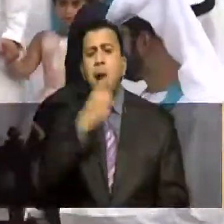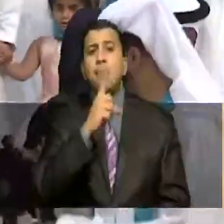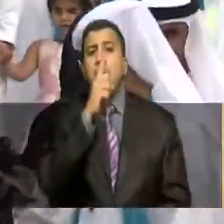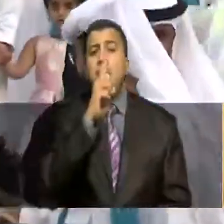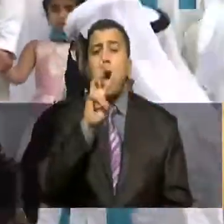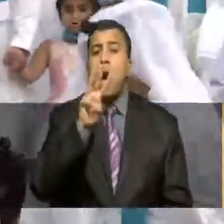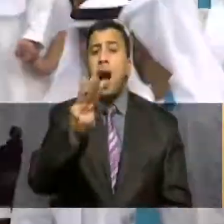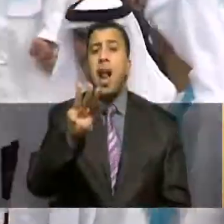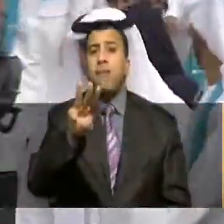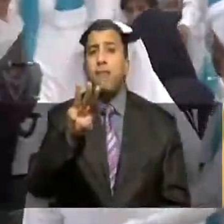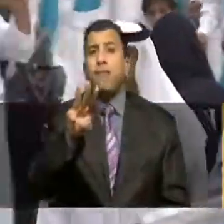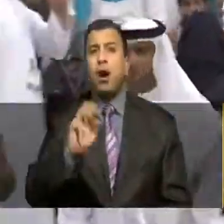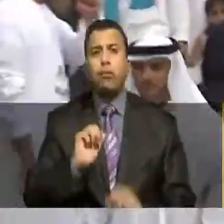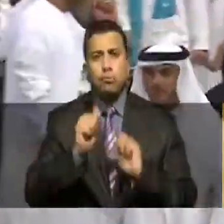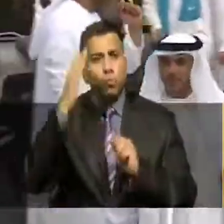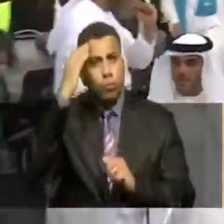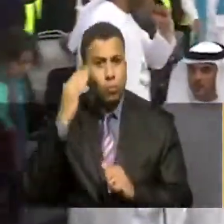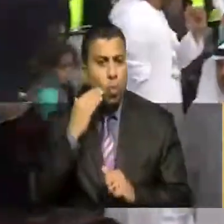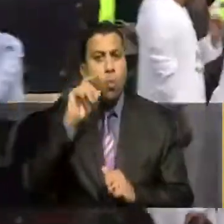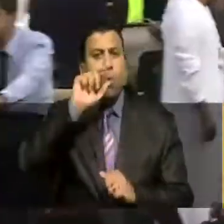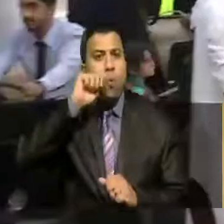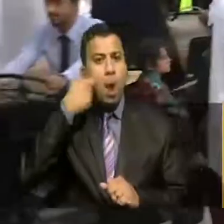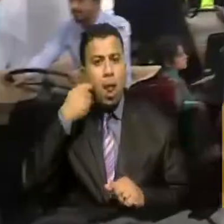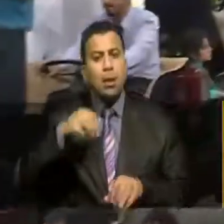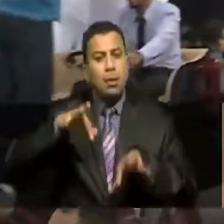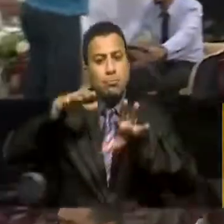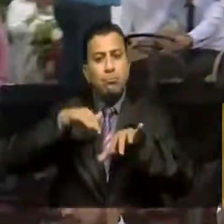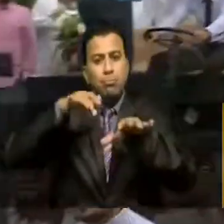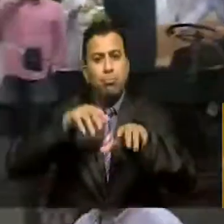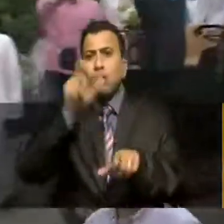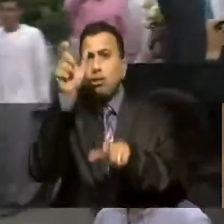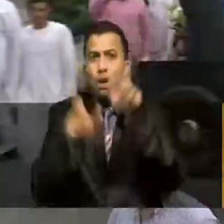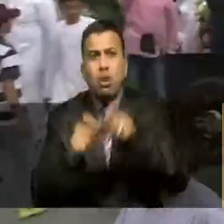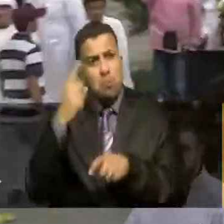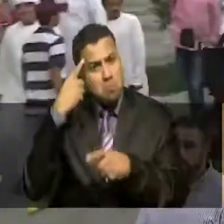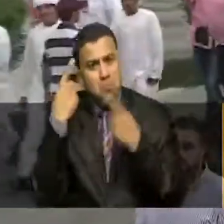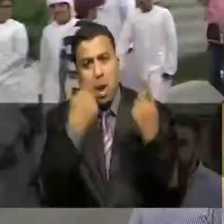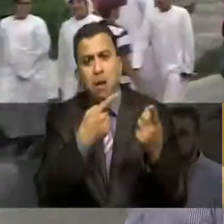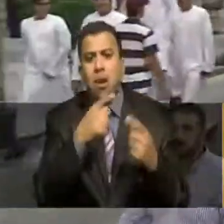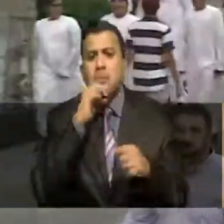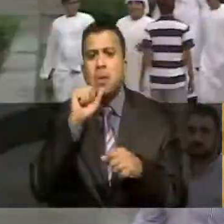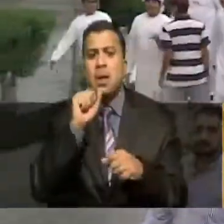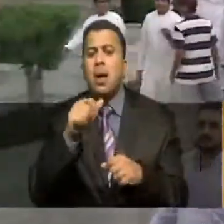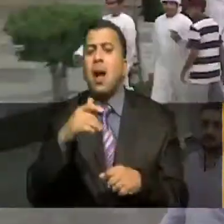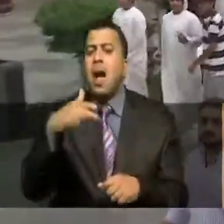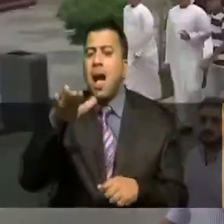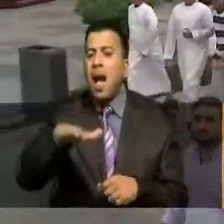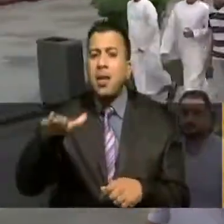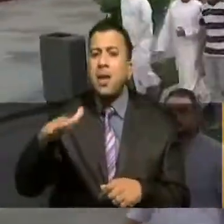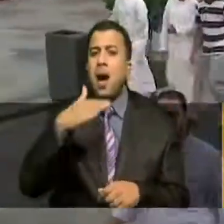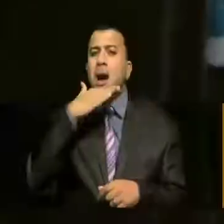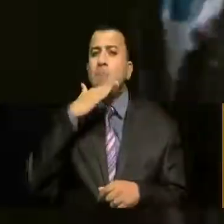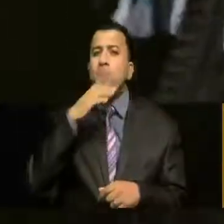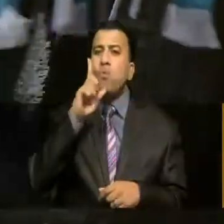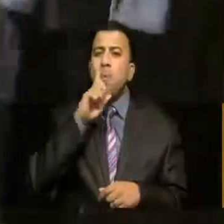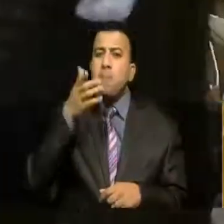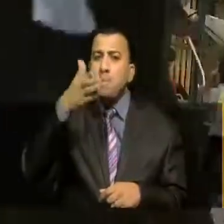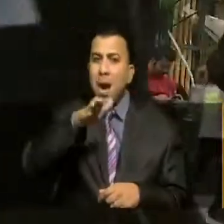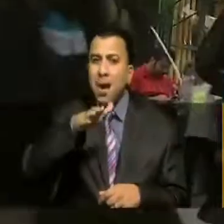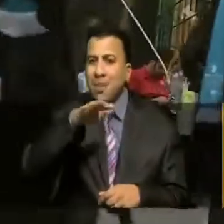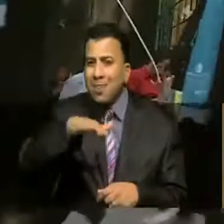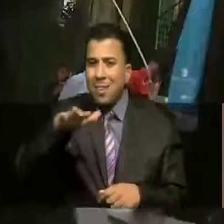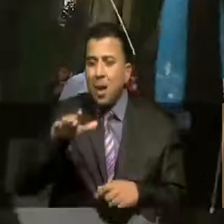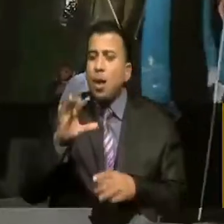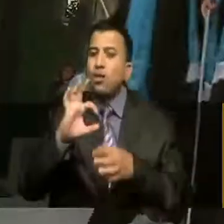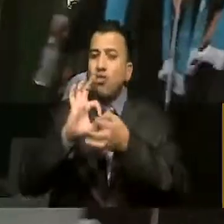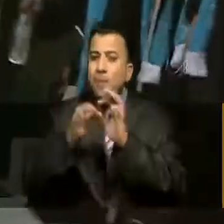مشارك ومشاركة وشخصيات مجتمعية وإعلامية، إضافة إلى عدد من الأيتام الذين تكفلهم الإحسان،